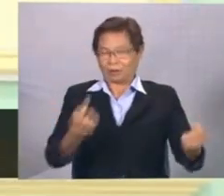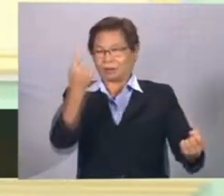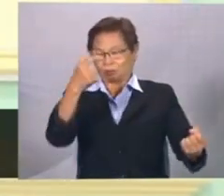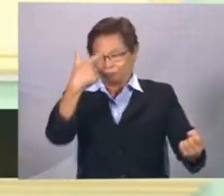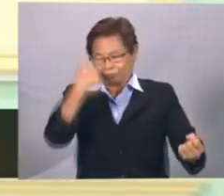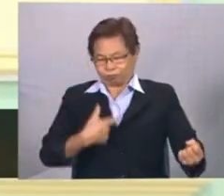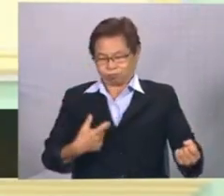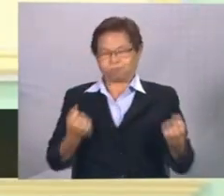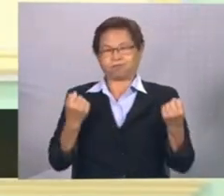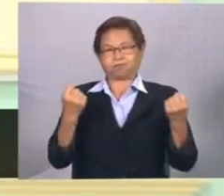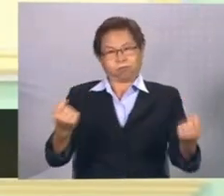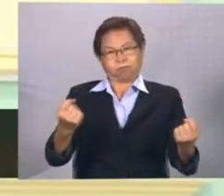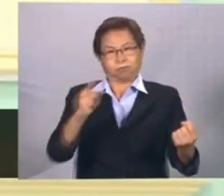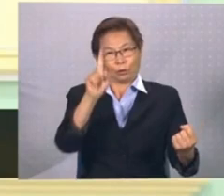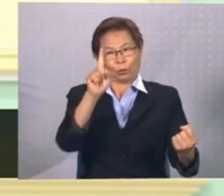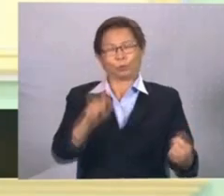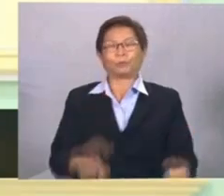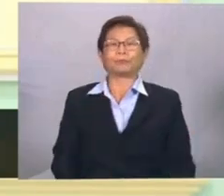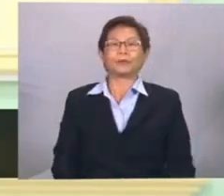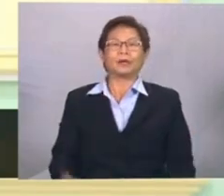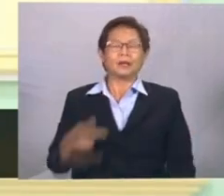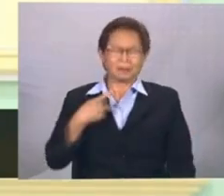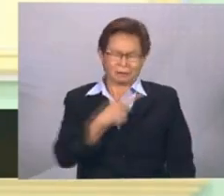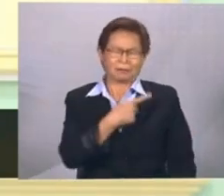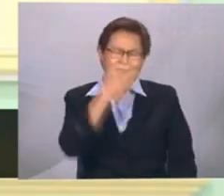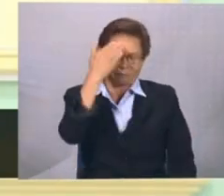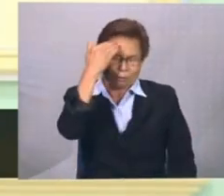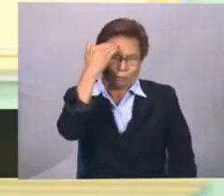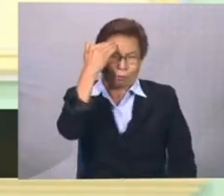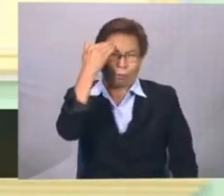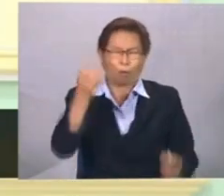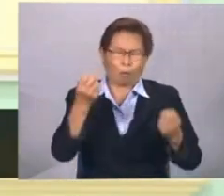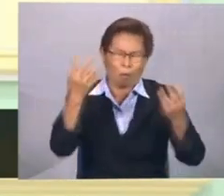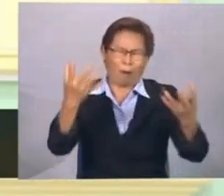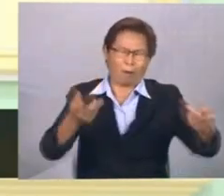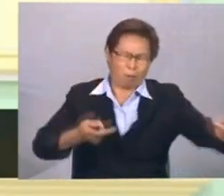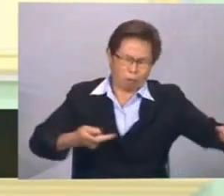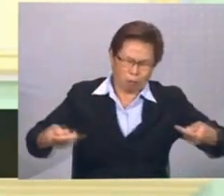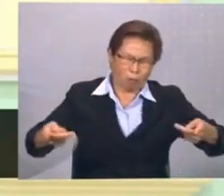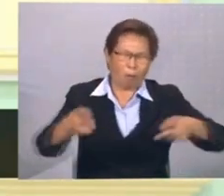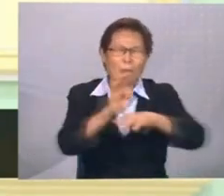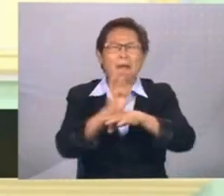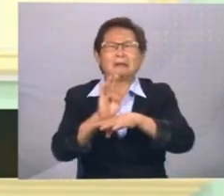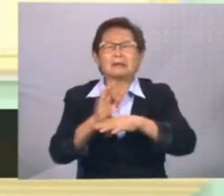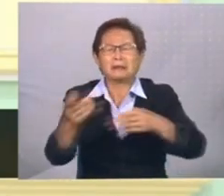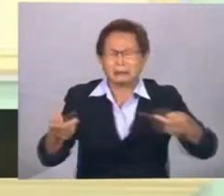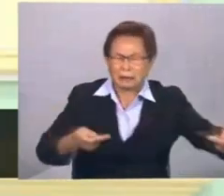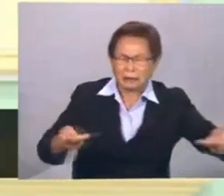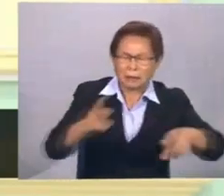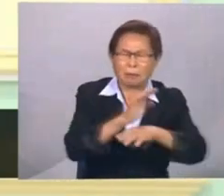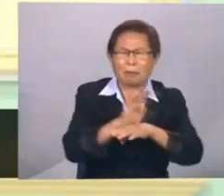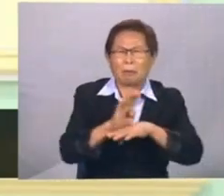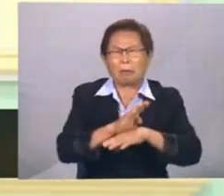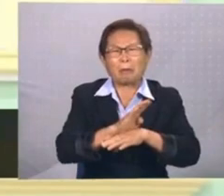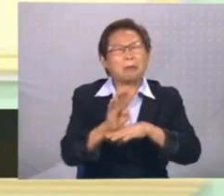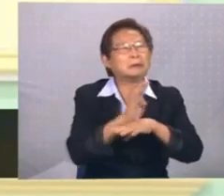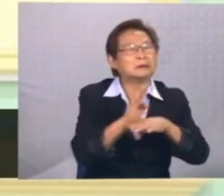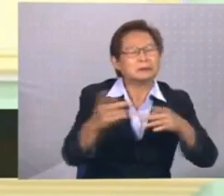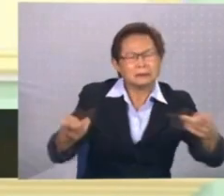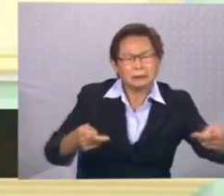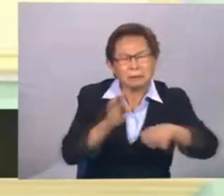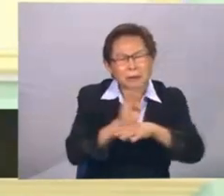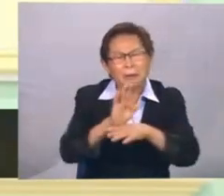kita memahami bahwa masih banyak kendaraan-kendaraan commission ya pengangkutan commission